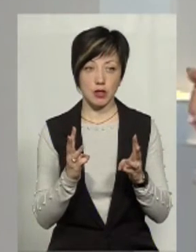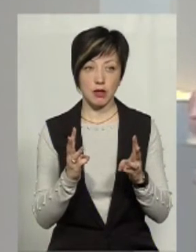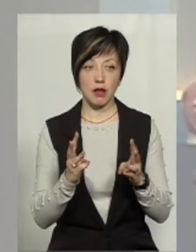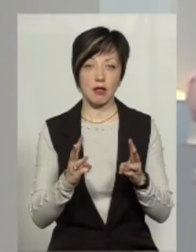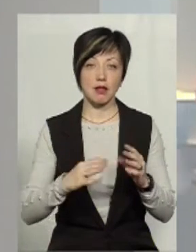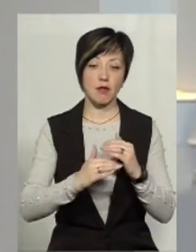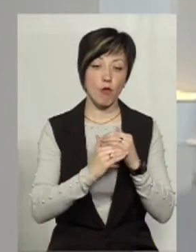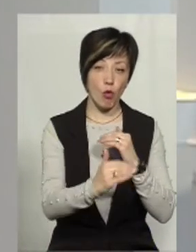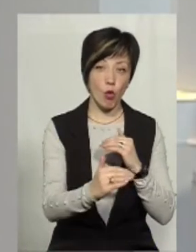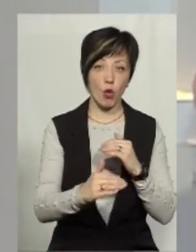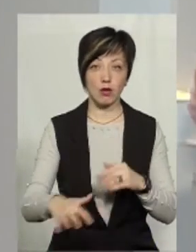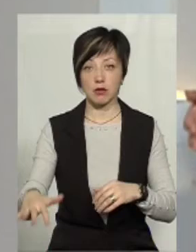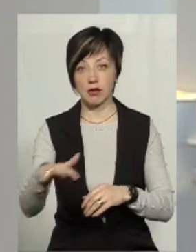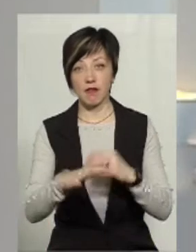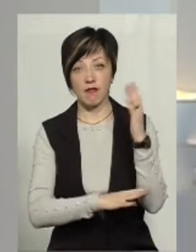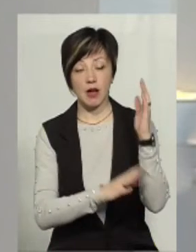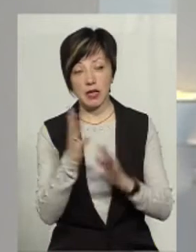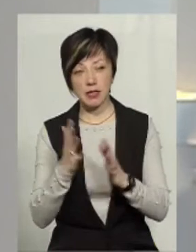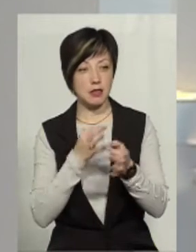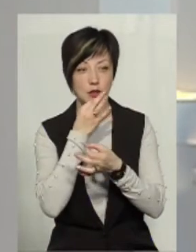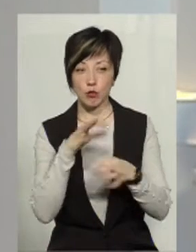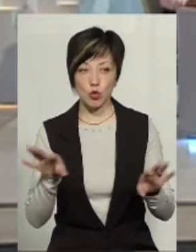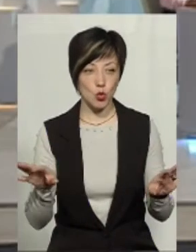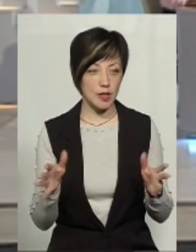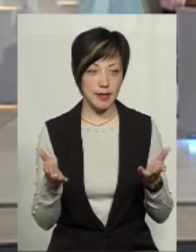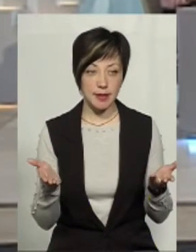на галявині, в полі, в лісі, будь-де.